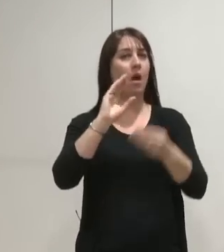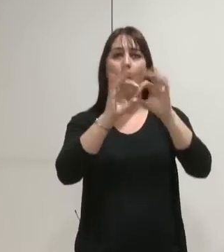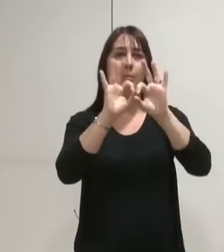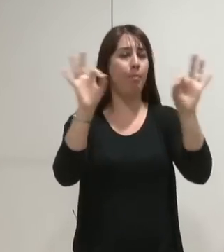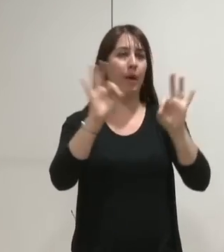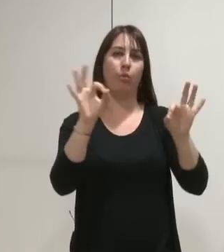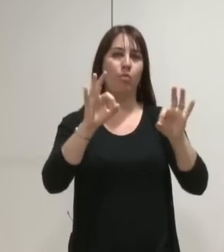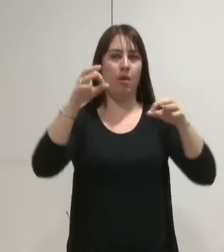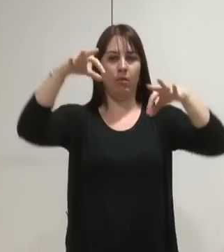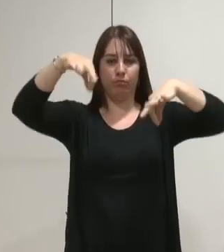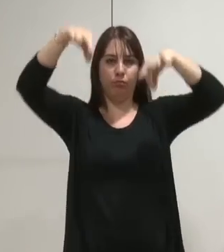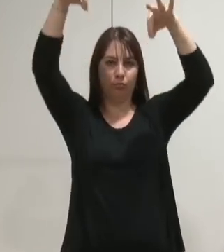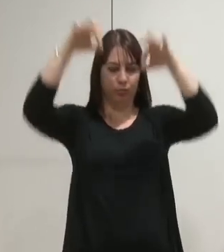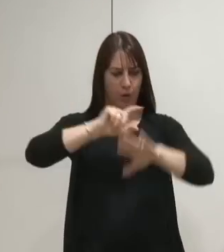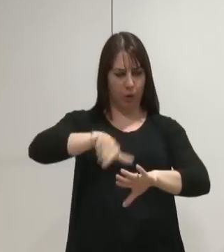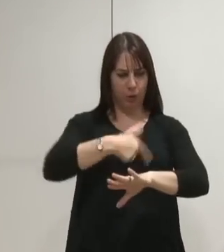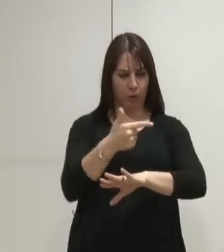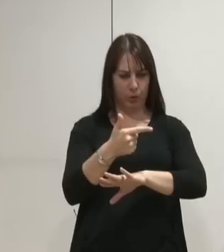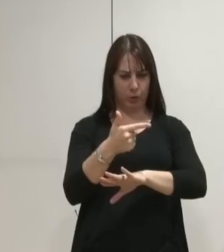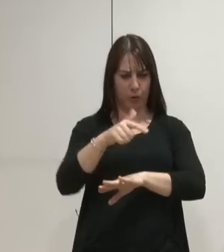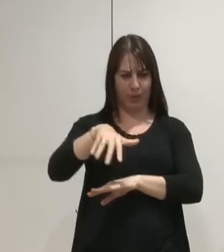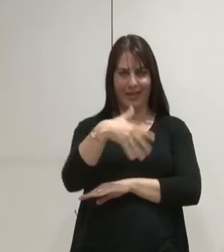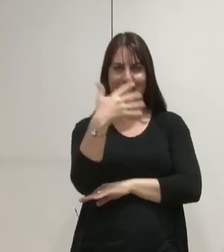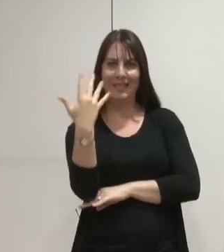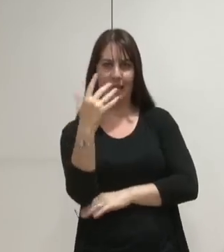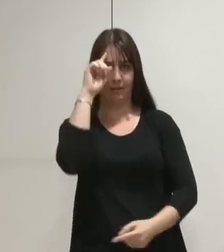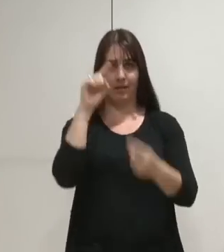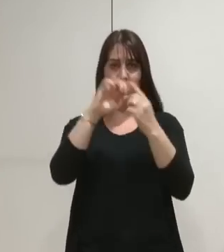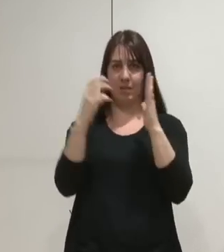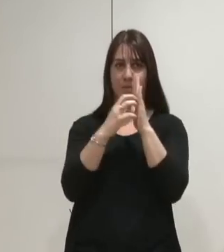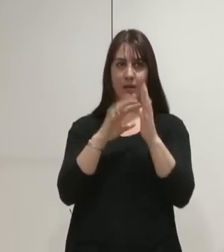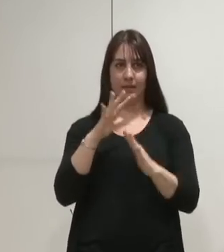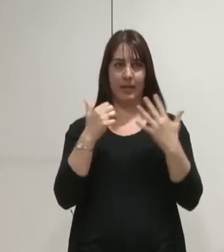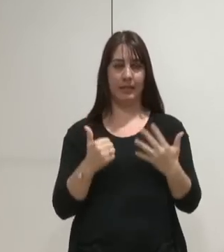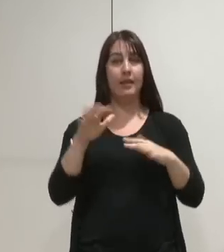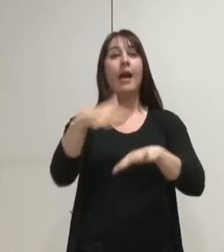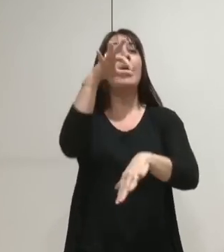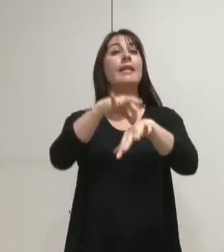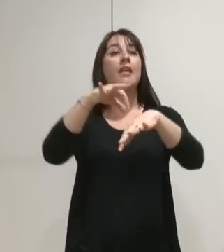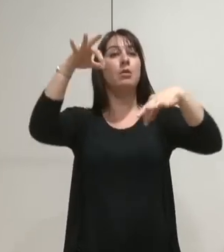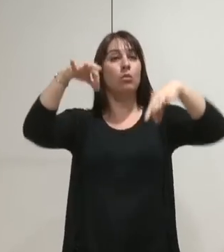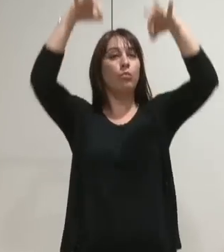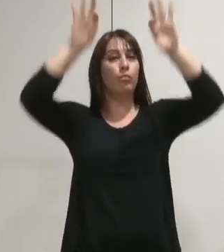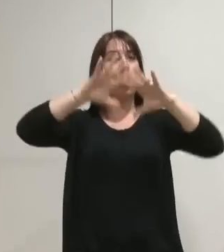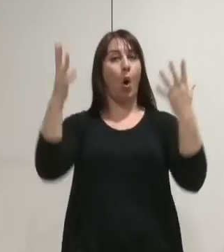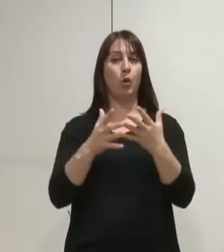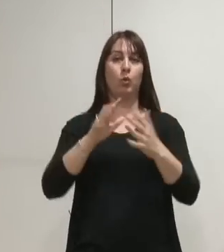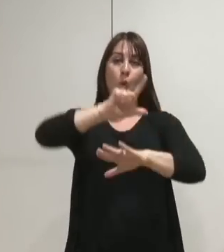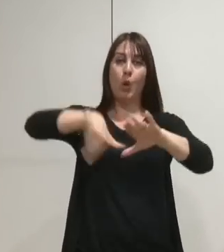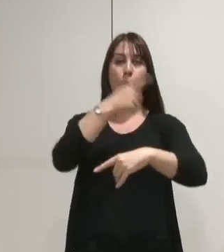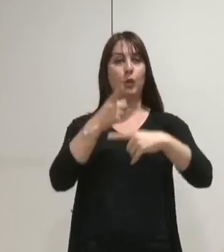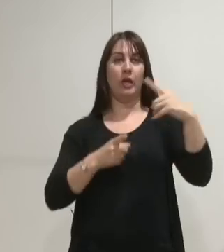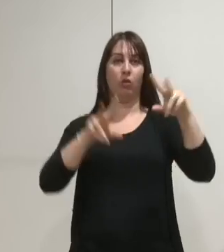ça fera donc maintenant nous en sommes à 2h15 pour ce dossier vous avez donc 15 minutes ce qui nous fera 2h30 sur ce